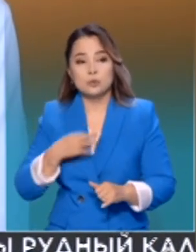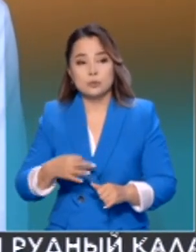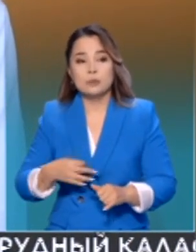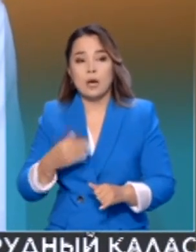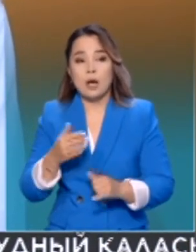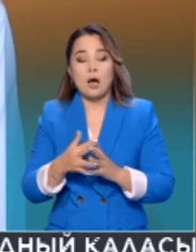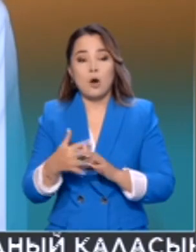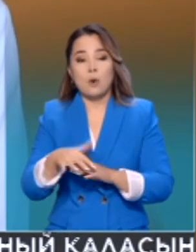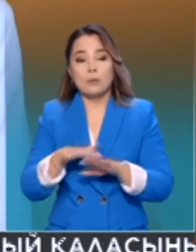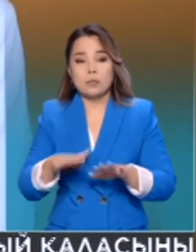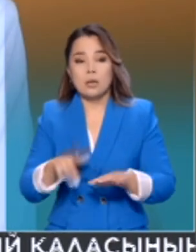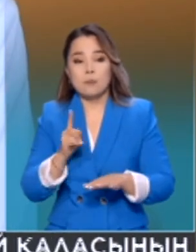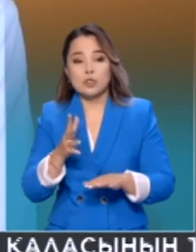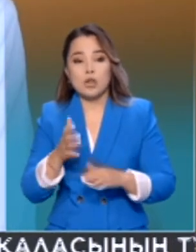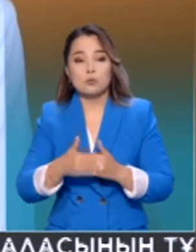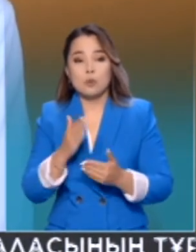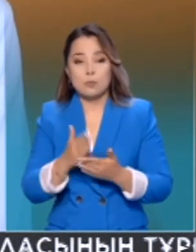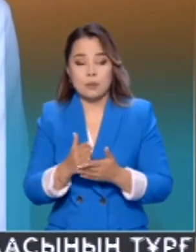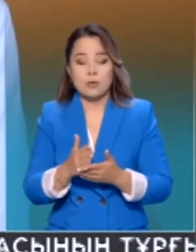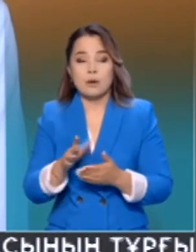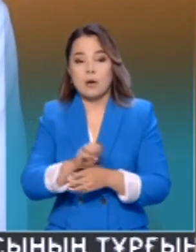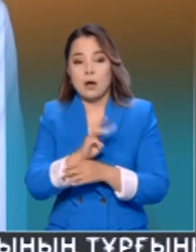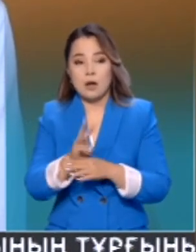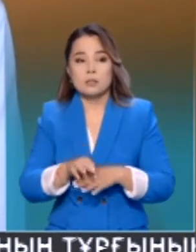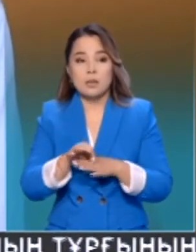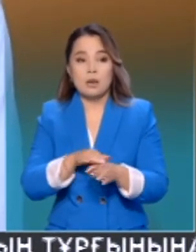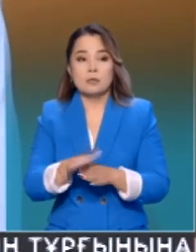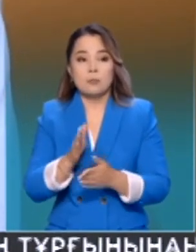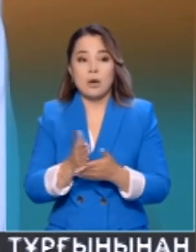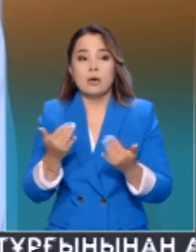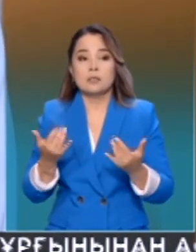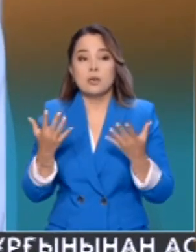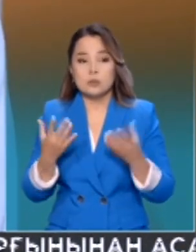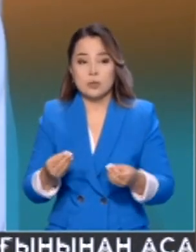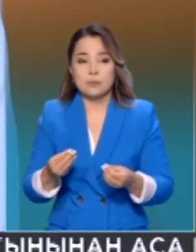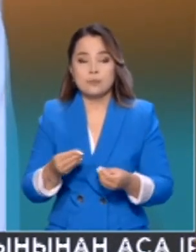1,5 миллионға жуық халқын қамтамасыз